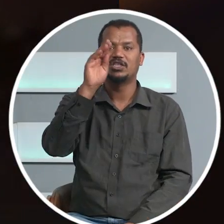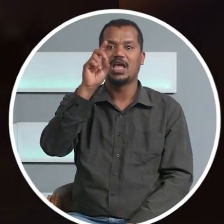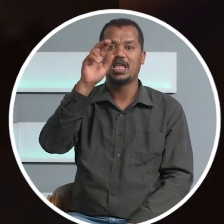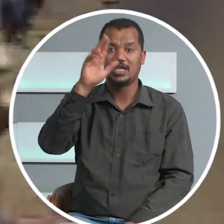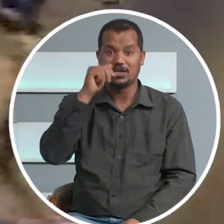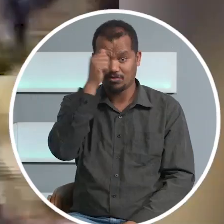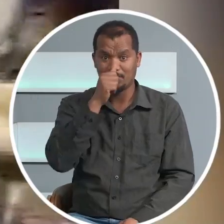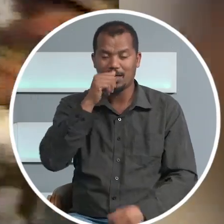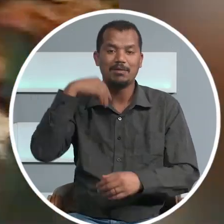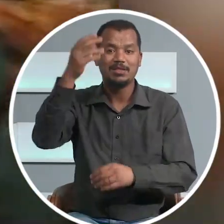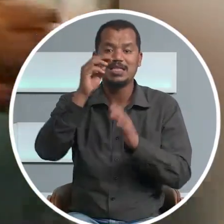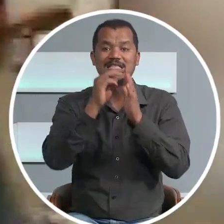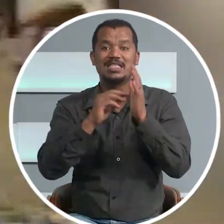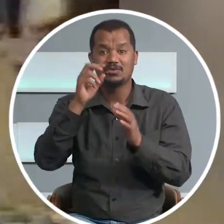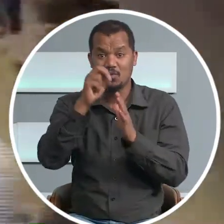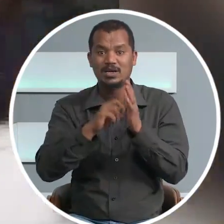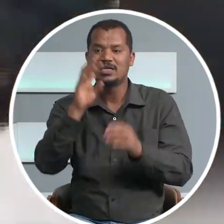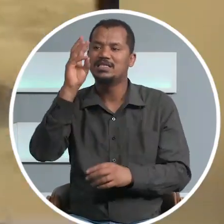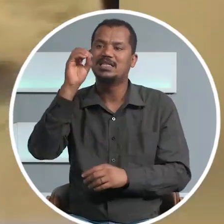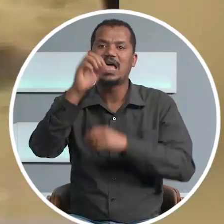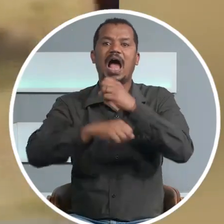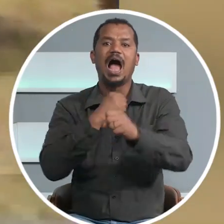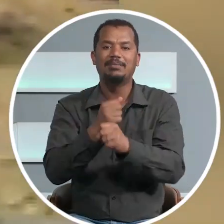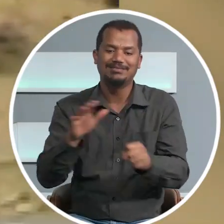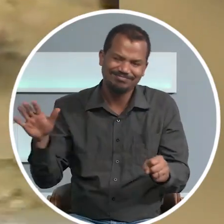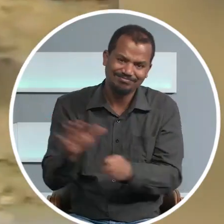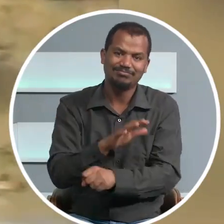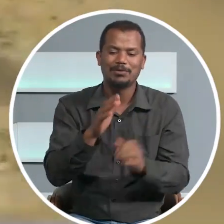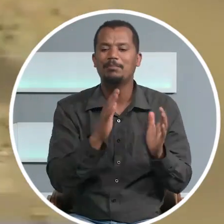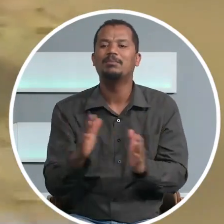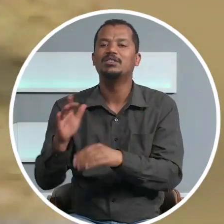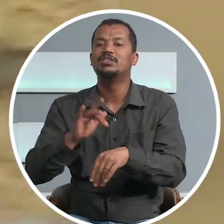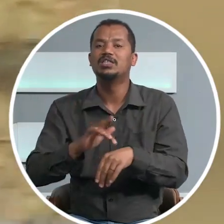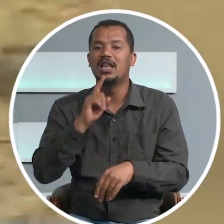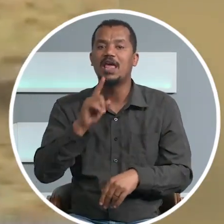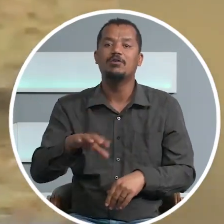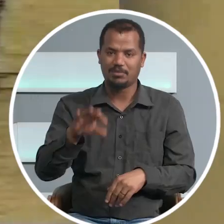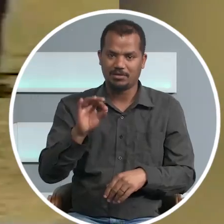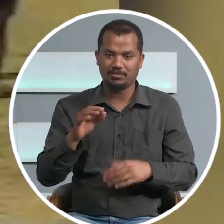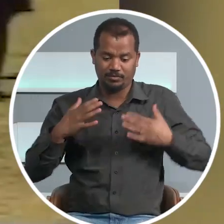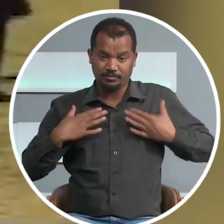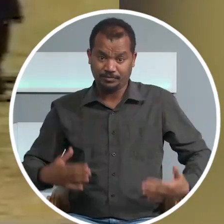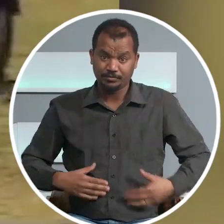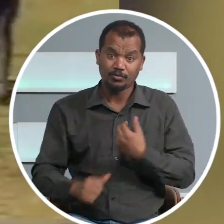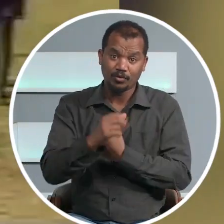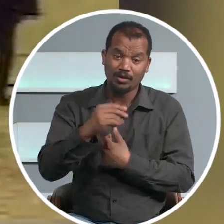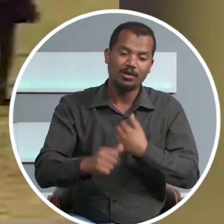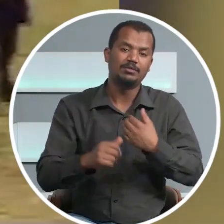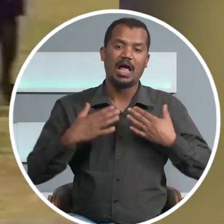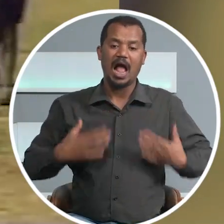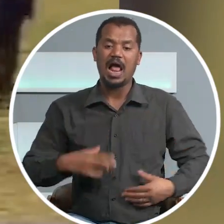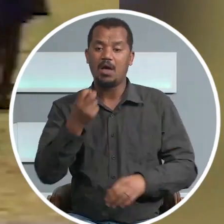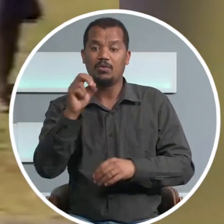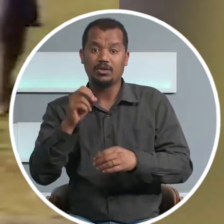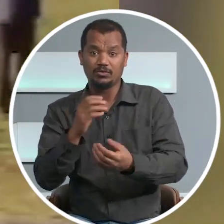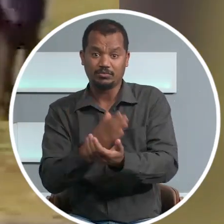ቼሻየር ኢትዮጵያ በቀጣዩ ጥር ወር ላይ 60ኛ ዓመቱን ለመድፈን በዝግጅት ላይ የሚገኝ ነው። የአካል ጉዳትና